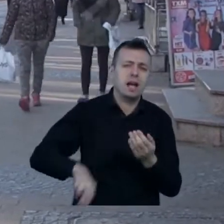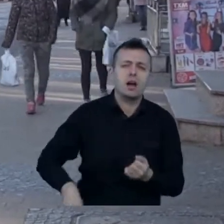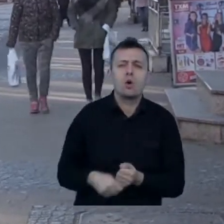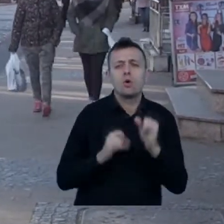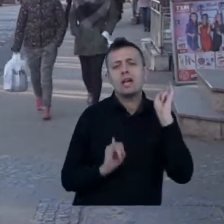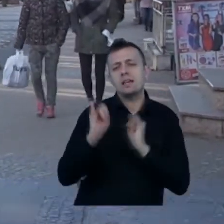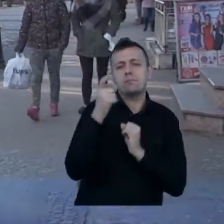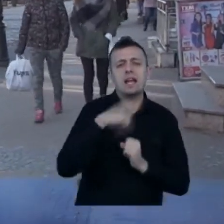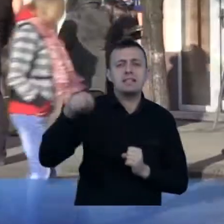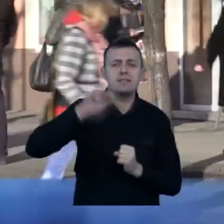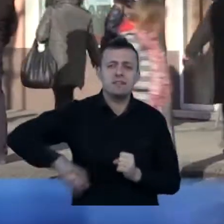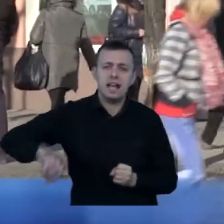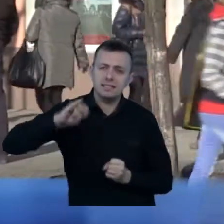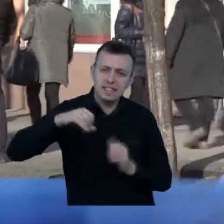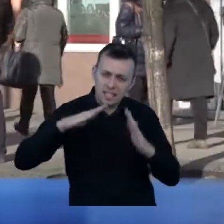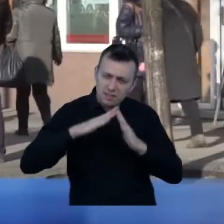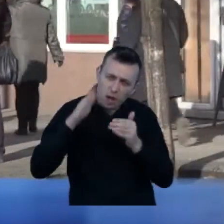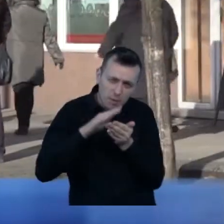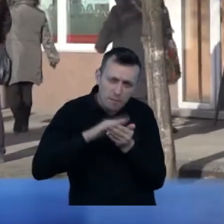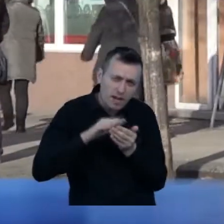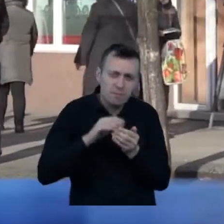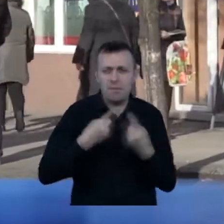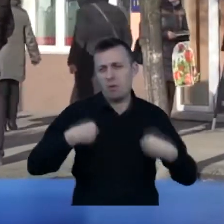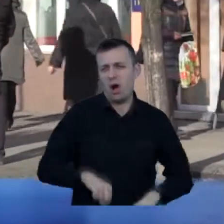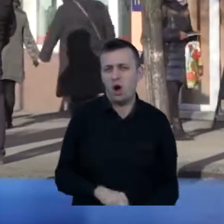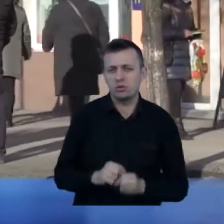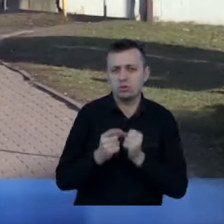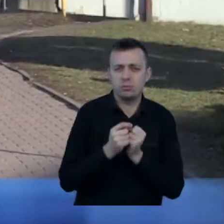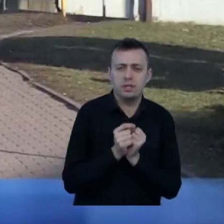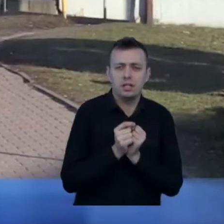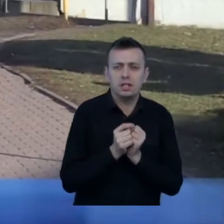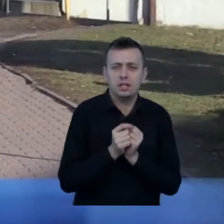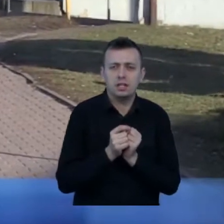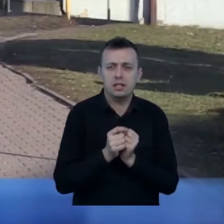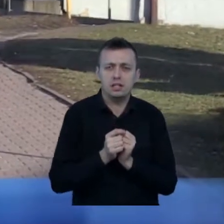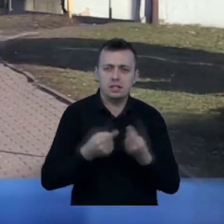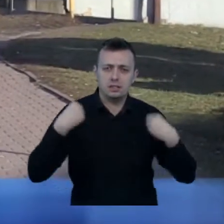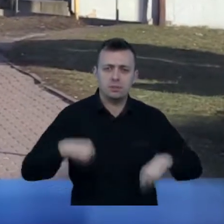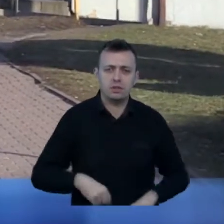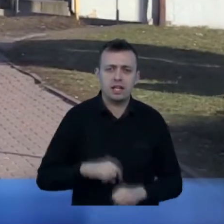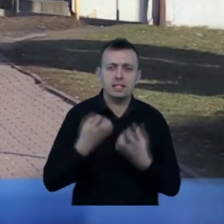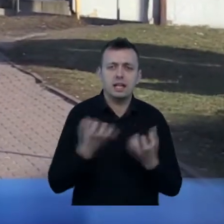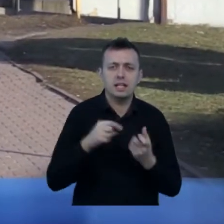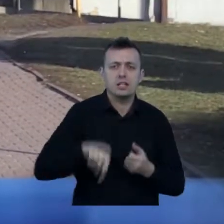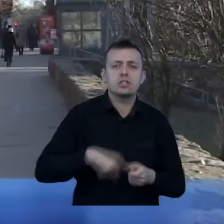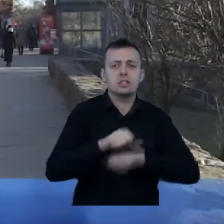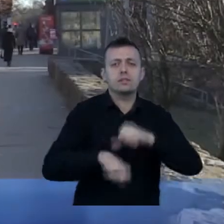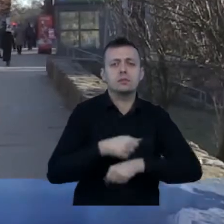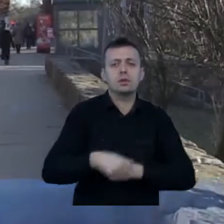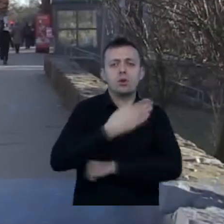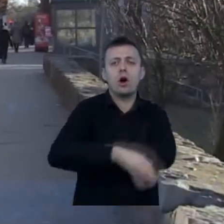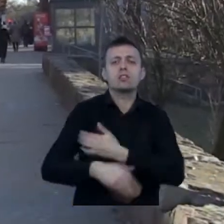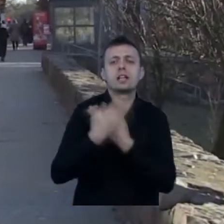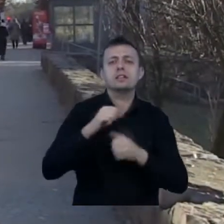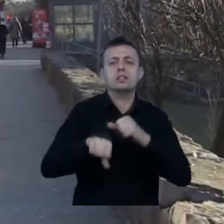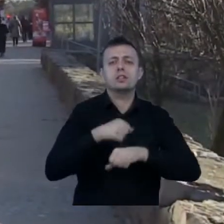ostatniego dnia roku jak zwykle nie brakuje. Imprezy, wyjazdy, ale również kameralne spotkania. Każdy sposób jest dobry pod warunkiem, że sprawi nam przyjemność. A